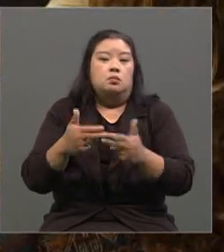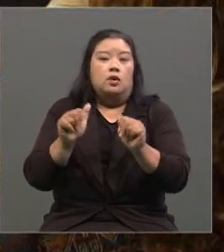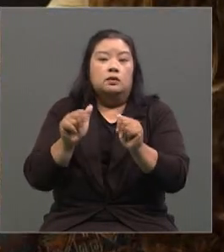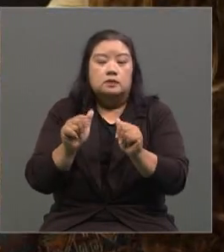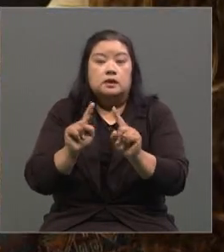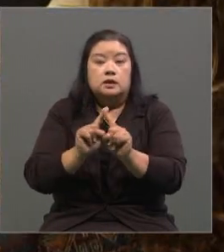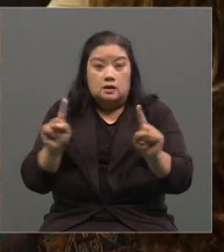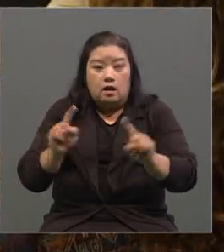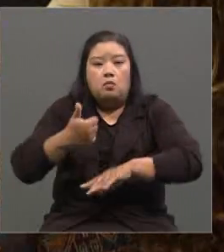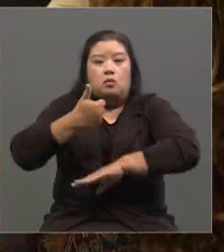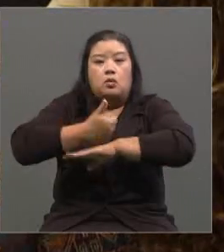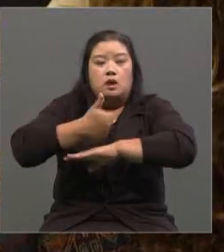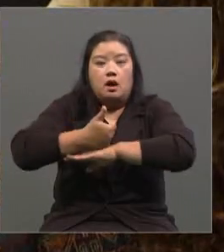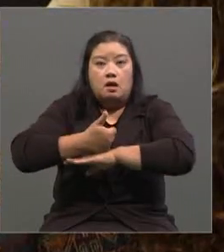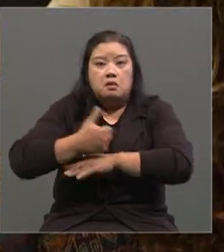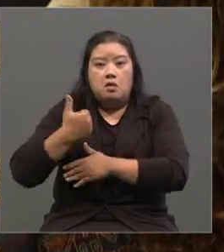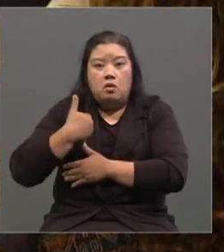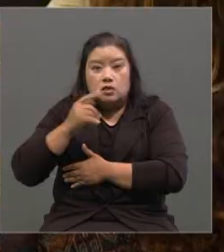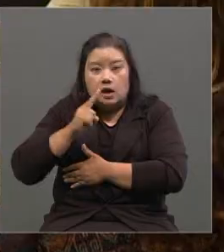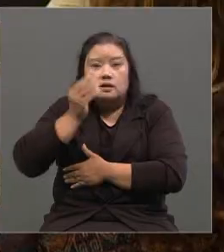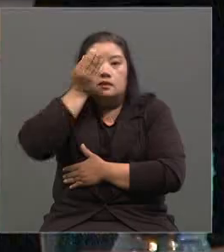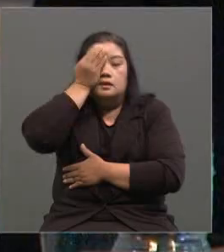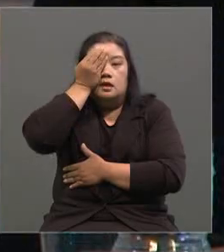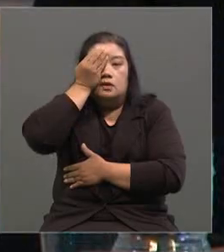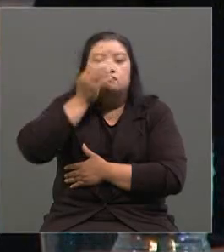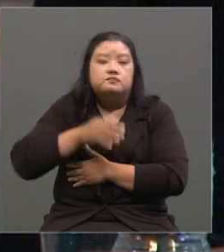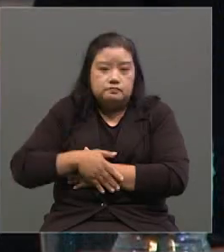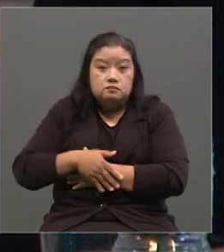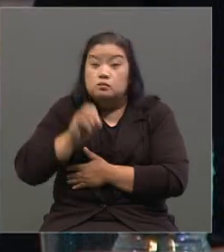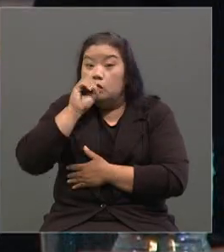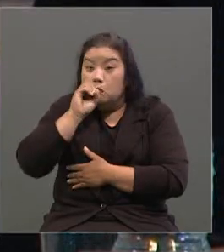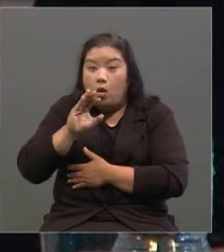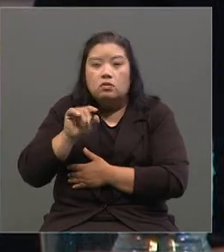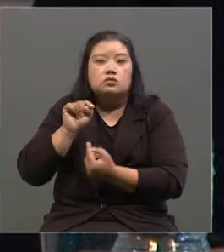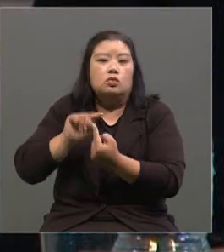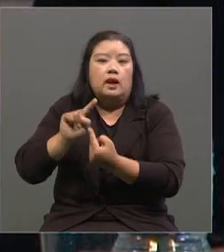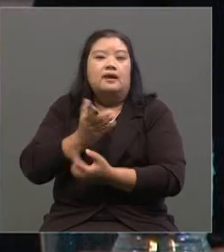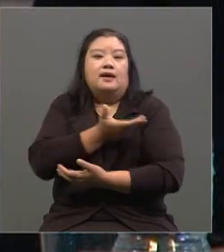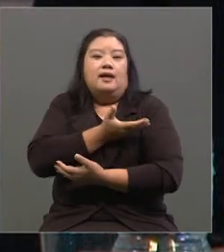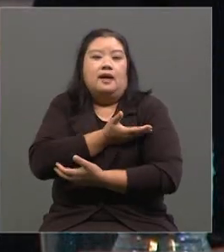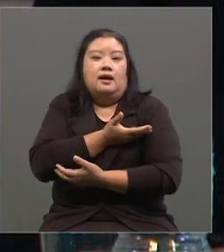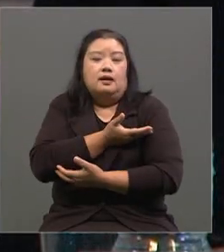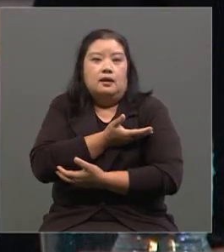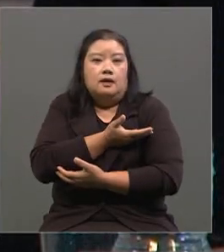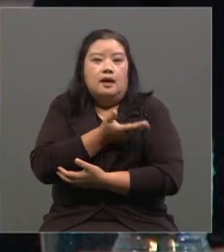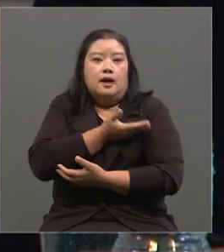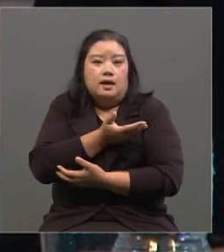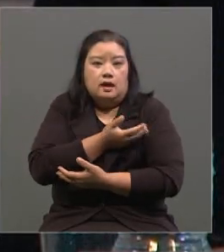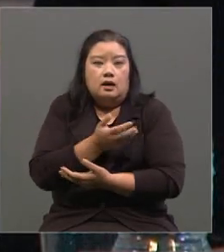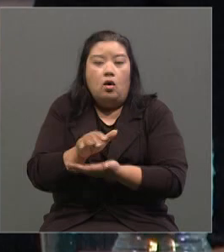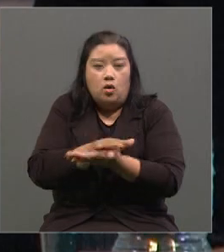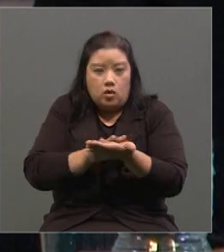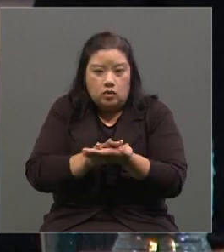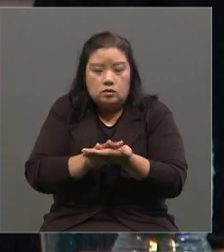ครับเจ้าหน้าที่ระดับสูงของอิสราเอลเนี่ยก็ได้มีการแจ้งผ่านไปยังกาตารนะซึ่งกาตารเนี่ยเป็นชาติที่มาไกลเกลี่ยนะบอก